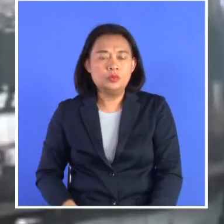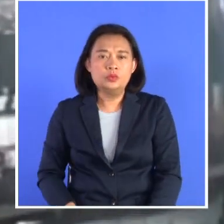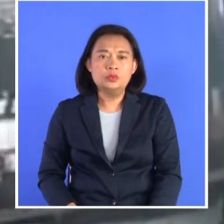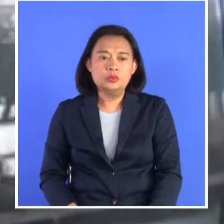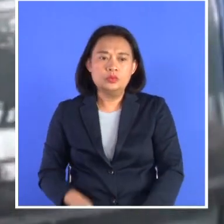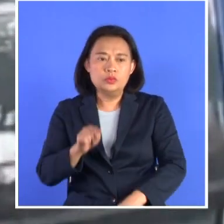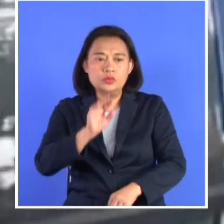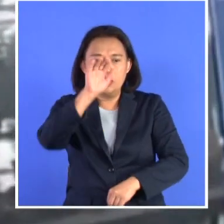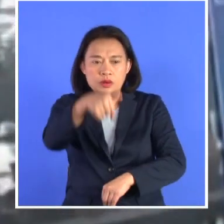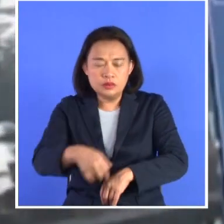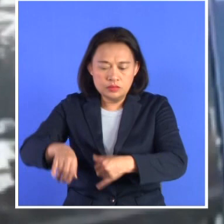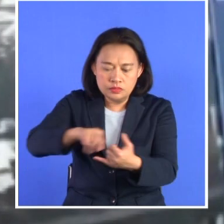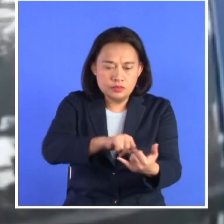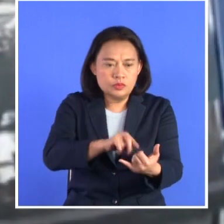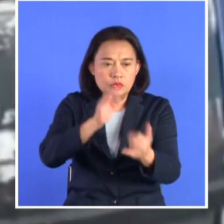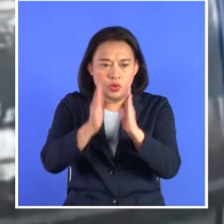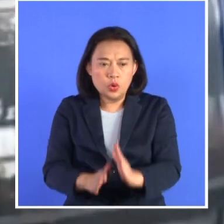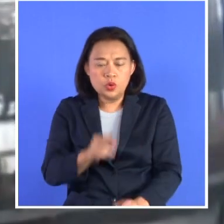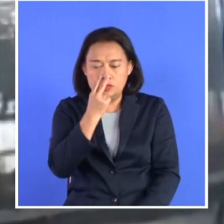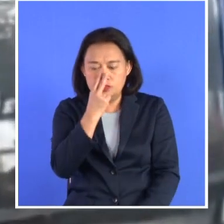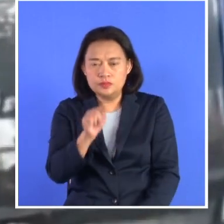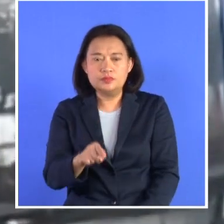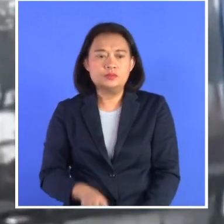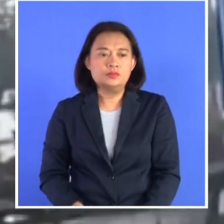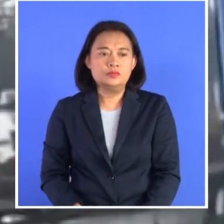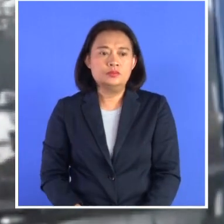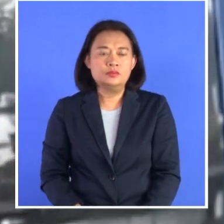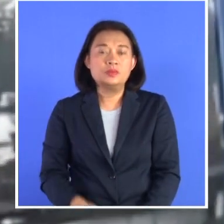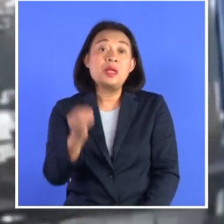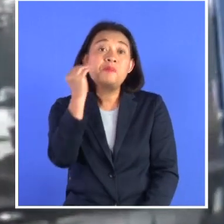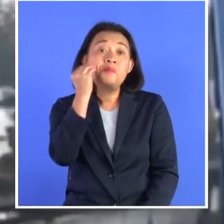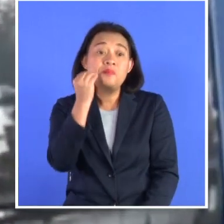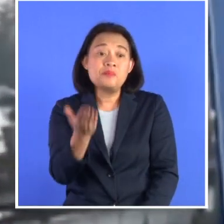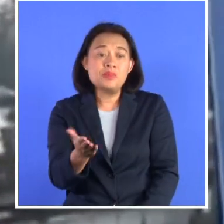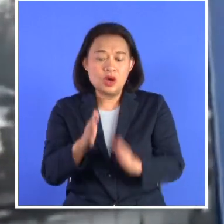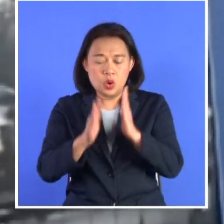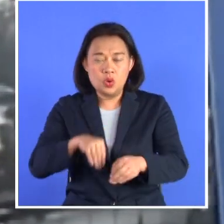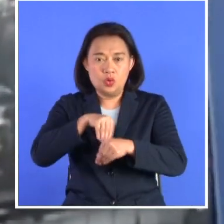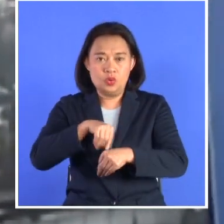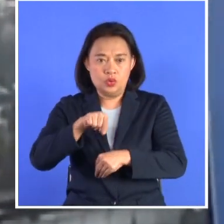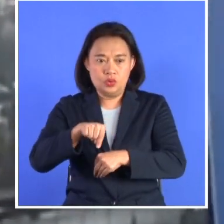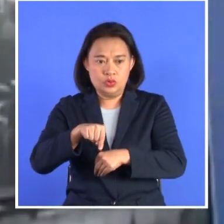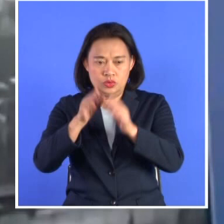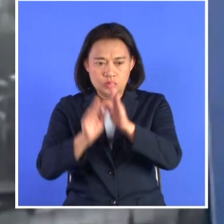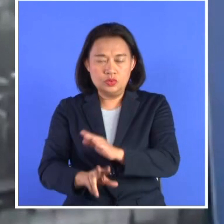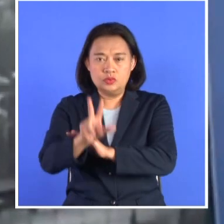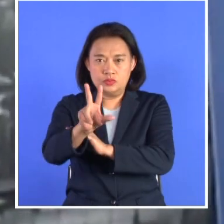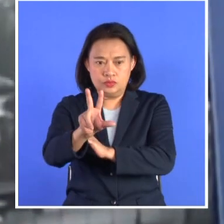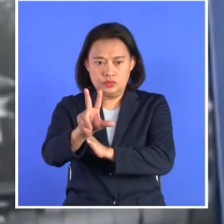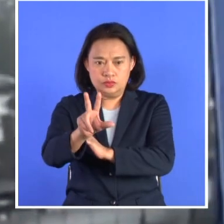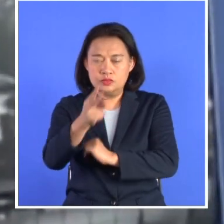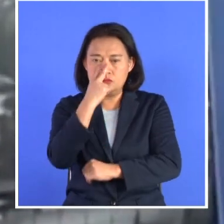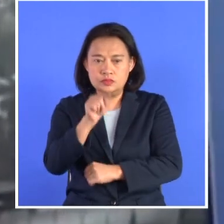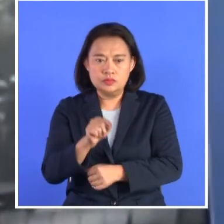ดูนะเนี่ยภาพนี้น่ากลัวนะครับนี่ช้างมาแล้วนะครับในบ้านนี่นะฮะมีคนอยู่เี่อย่างน้อยนี่ 3ดูนะฮะช้างเนี่ย